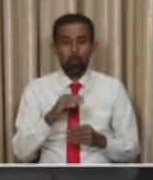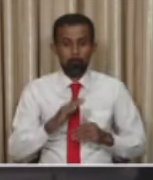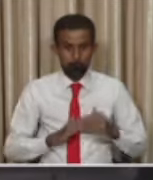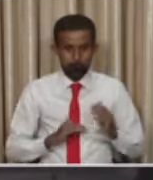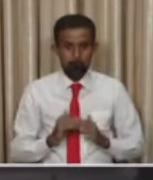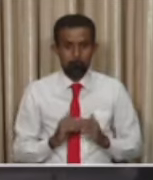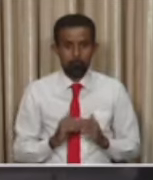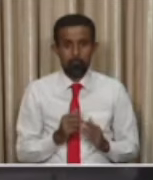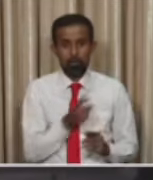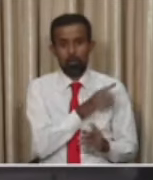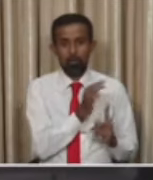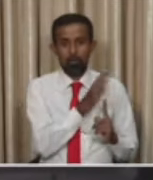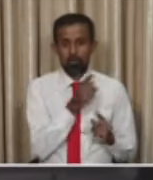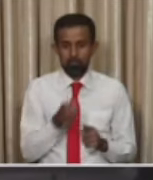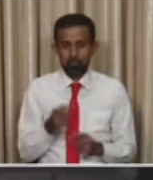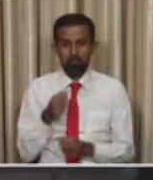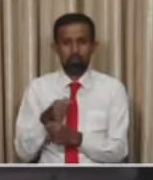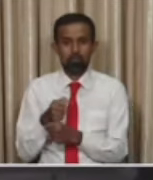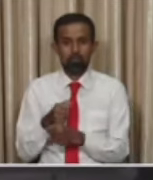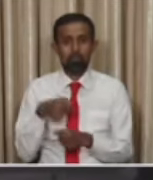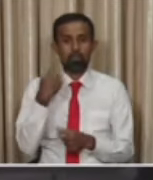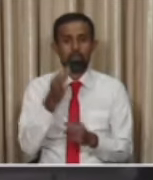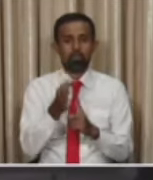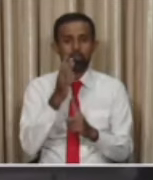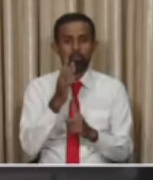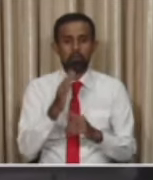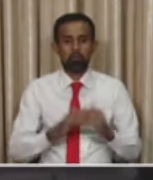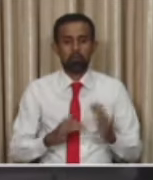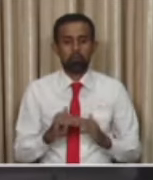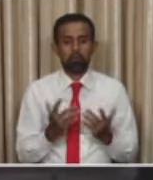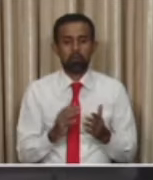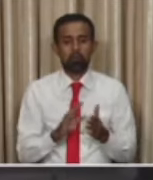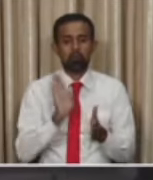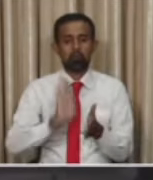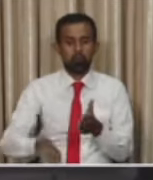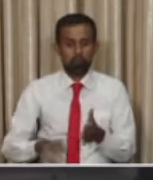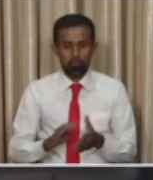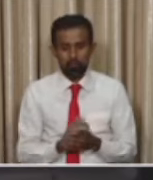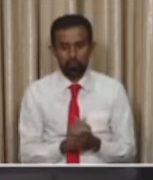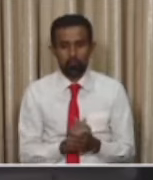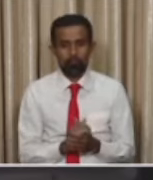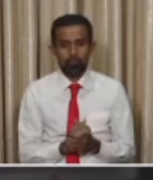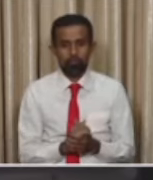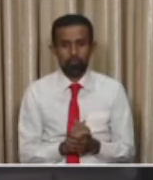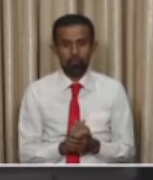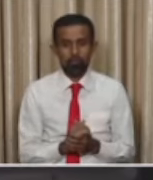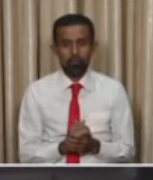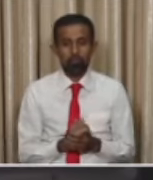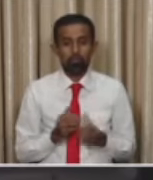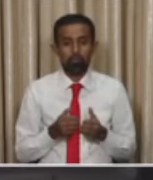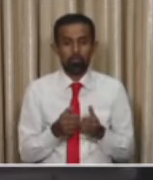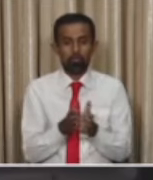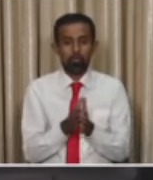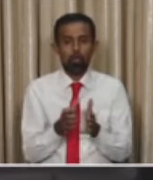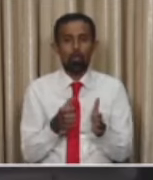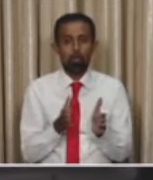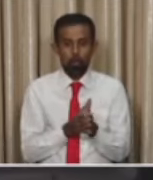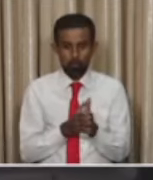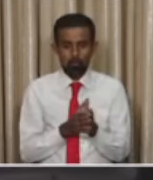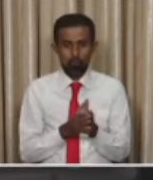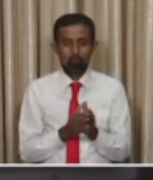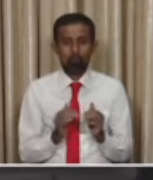එනවා. දැන් අර ජනාධිපතිතුමා කරනකොට මේ ඊළඟ ජනාධිපතිවරුන්ට ප්‍රායෝගික නැති වෙලා ඒක වවුල් ලගිනවා. එතකොට අපිට ස්වාධීන කණ්ඩායමකින් මේ රටේ